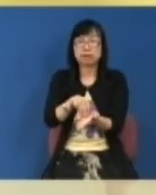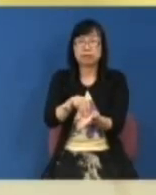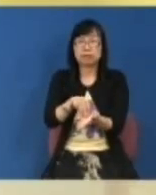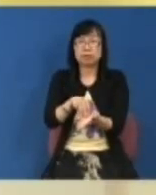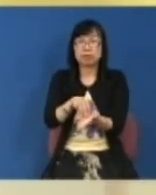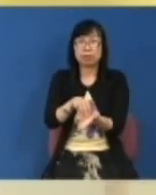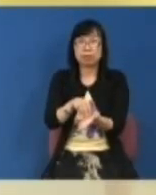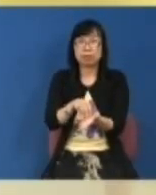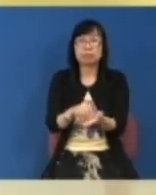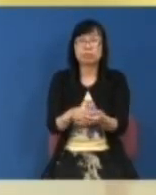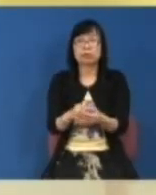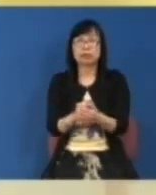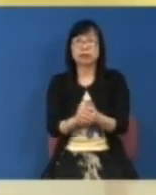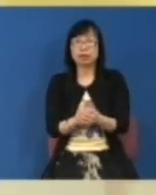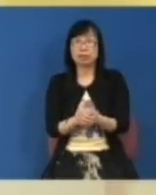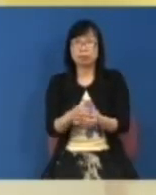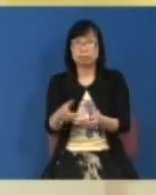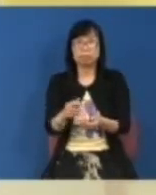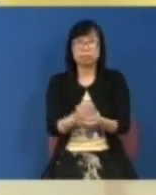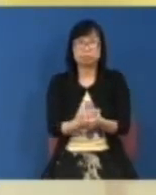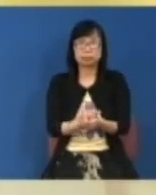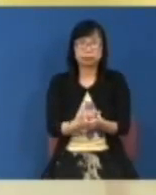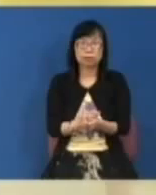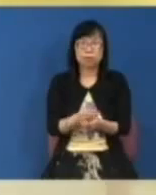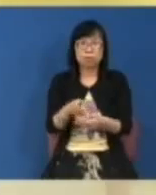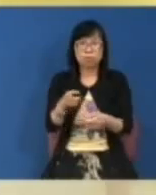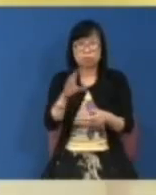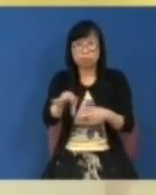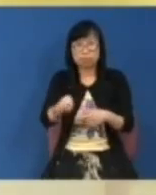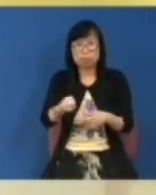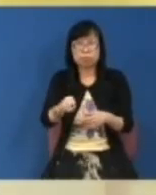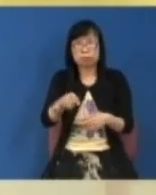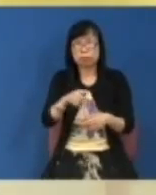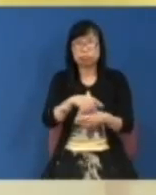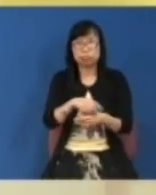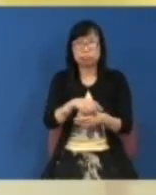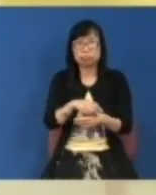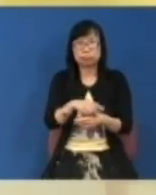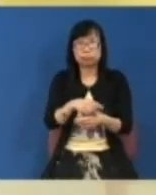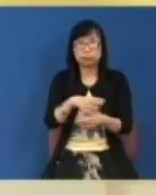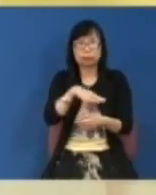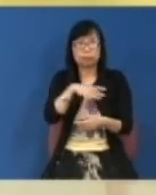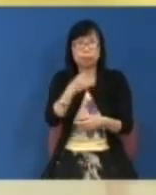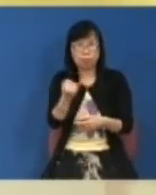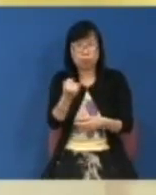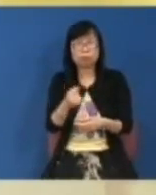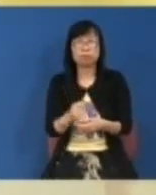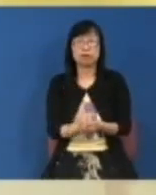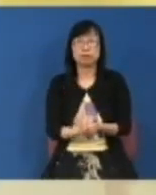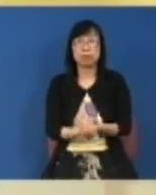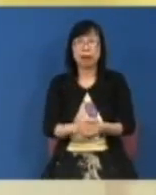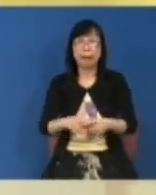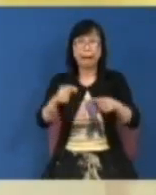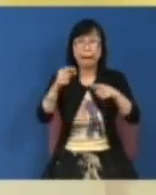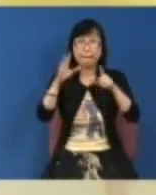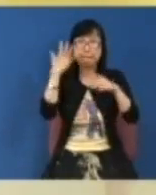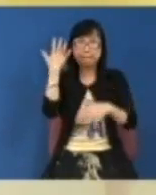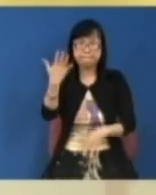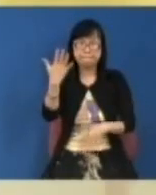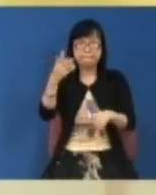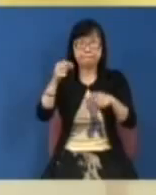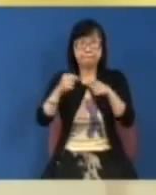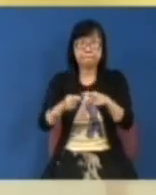中懷價值，不擇手段。佢仲係咪一個抗爭嘅政黨咧？我真係好懷疑。五區公投。是最斯文的